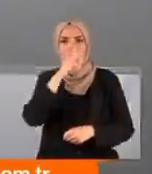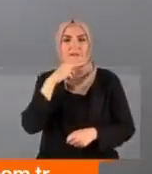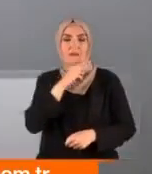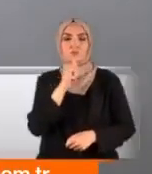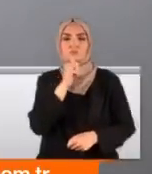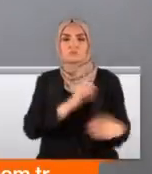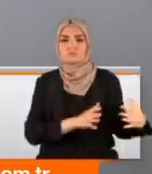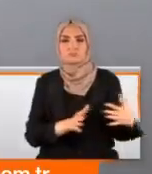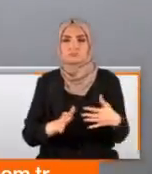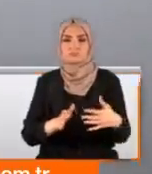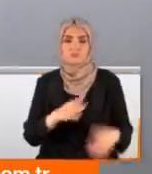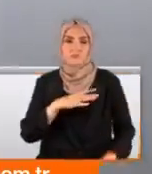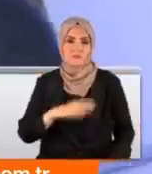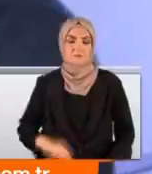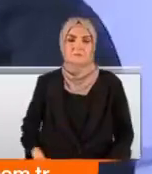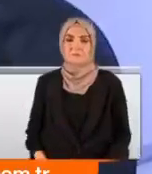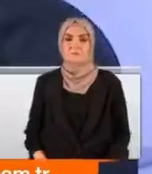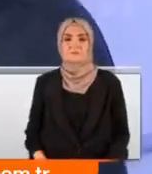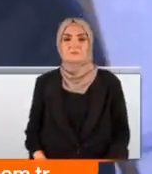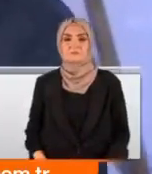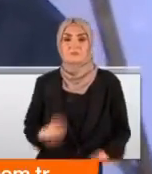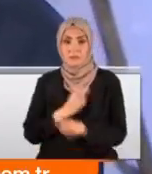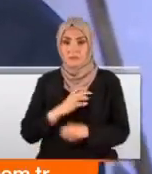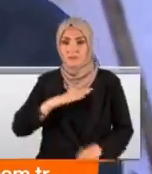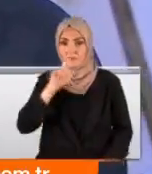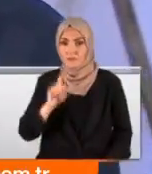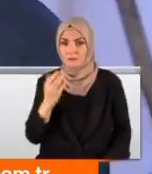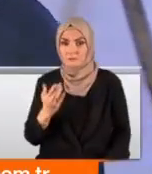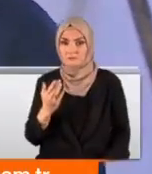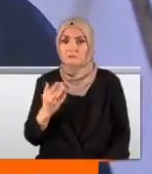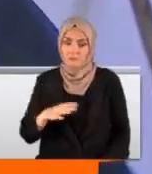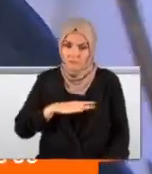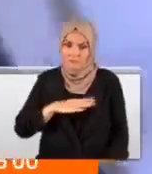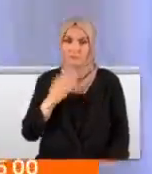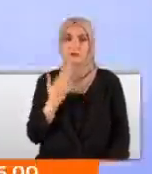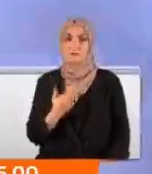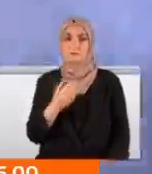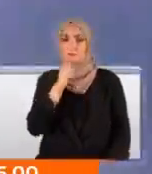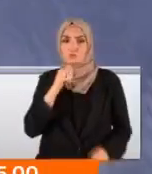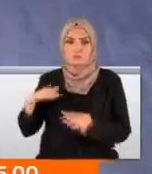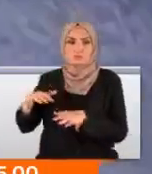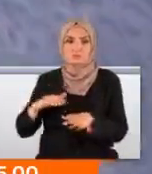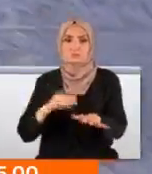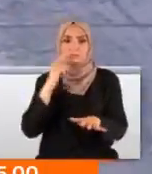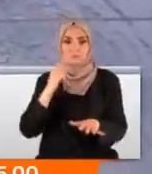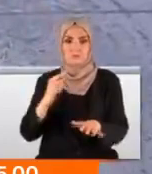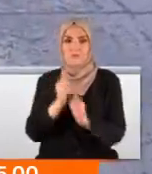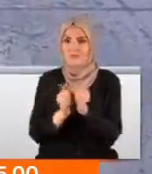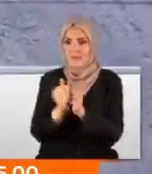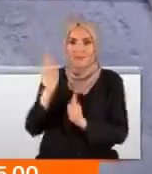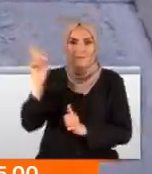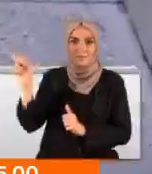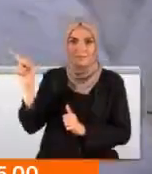Şu an sitemizde bir suyun durumu. Tehlike var mı burada? Tehlike olmaz olur mu efendim? Su baskanında işte karşıdaki fabrikanın yerleri görüyorsunuz.